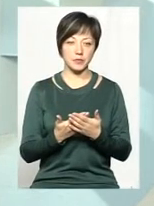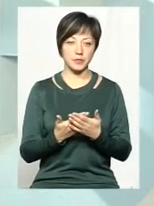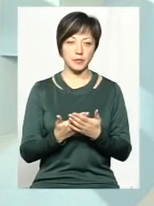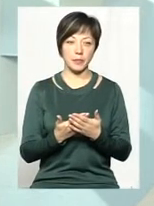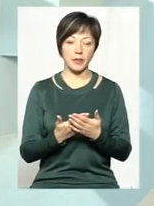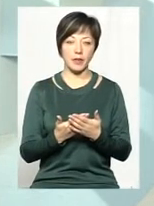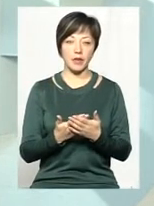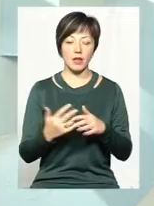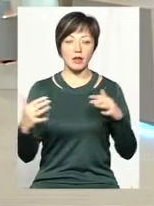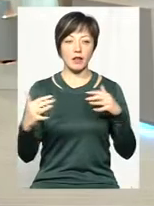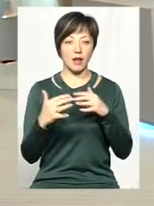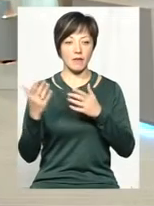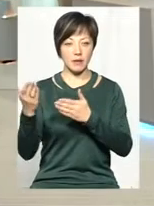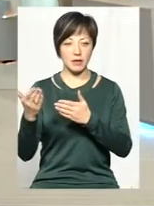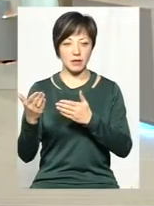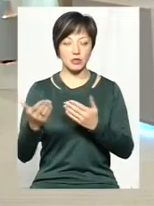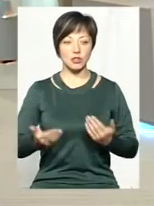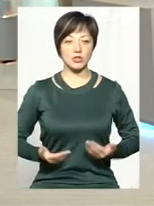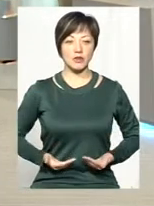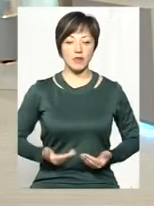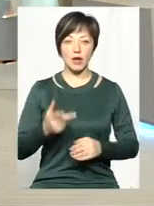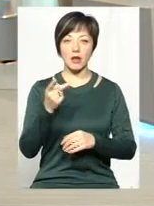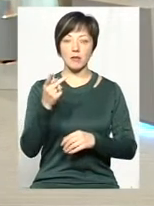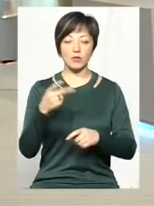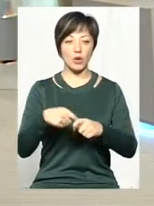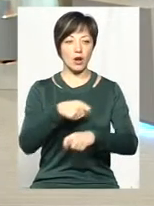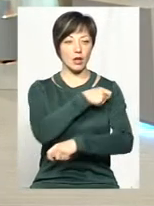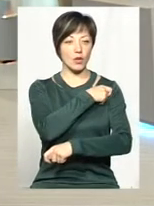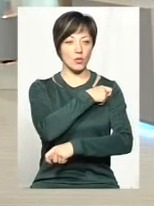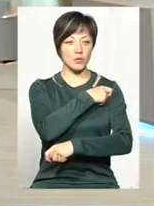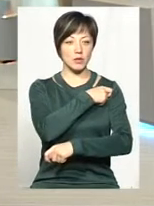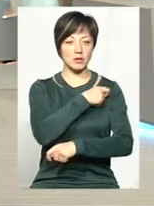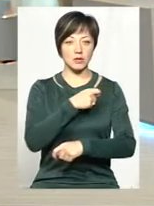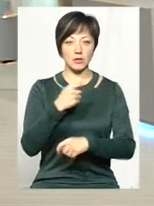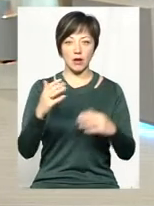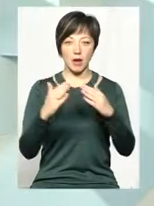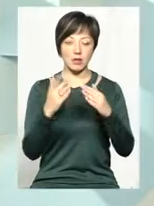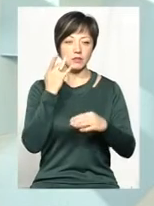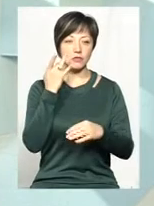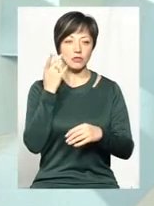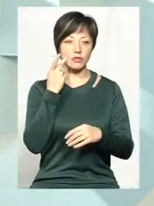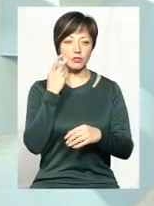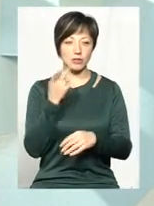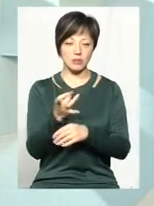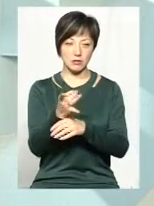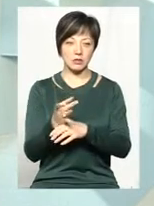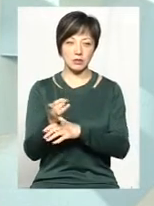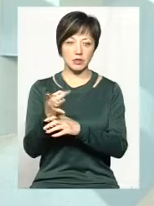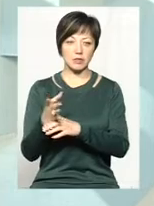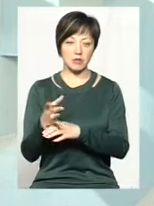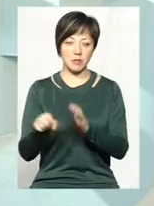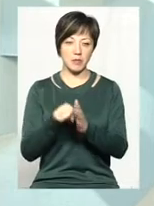на передовій, да, вона живе 1,5 кілометра, ну, по їхній хаті завжди гатять сєпари,